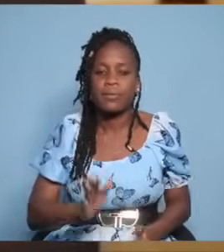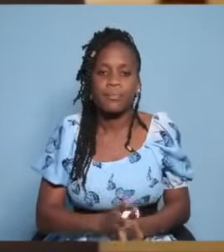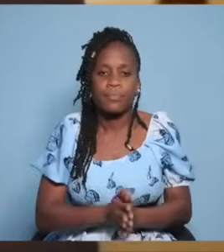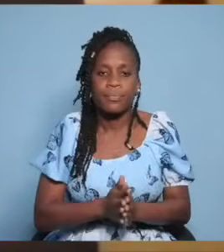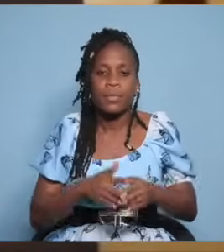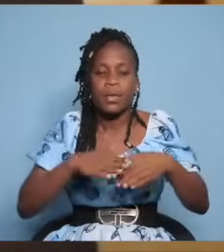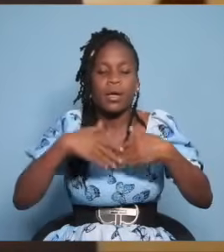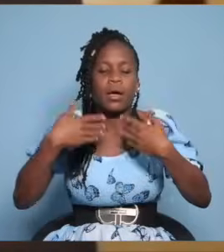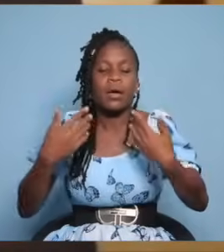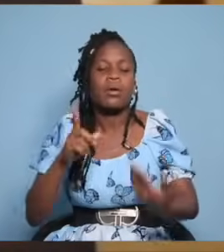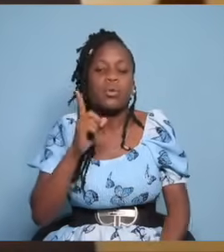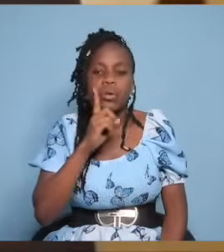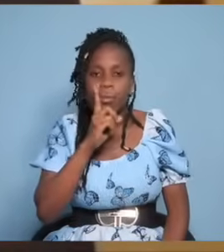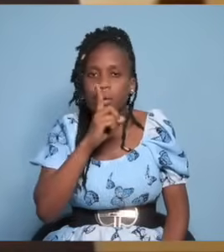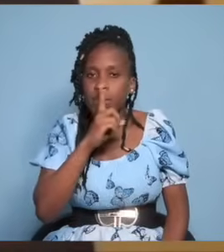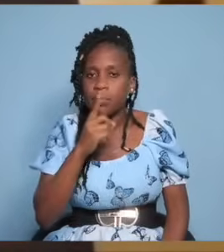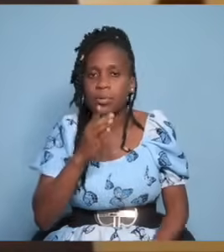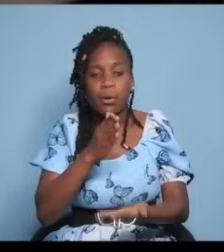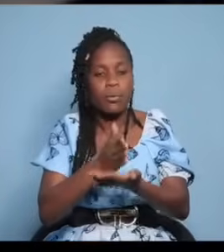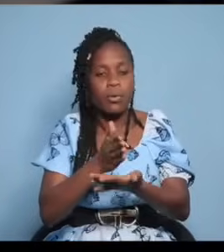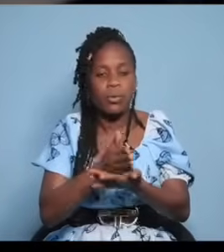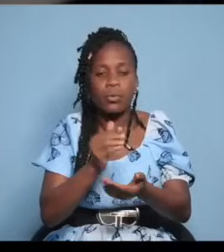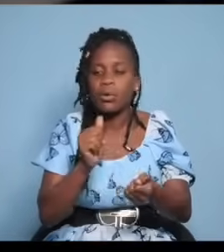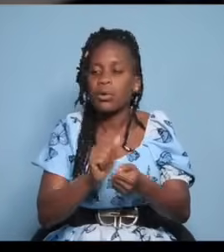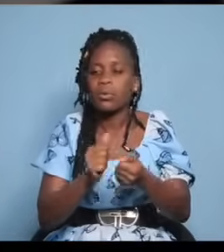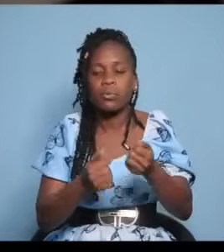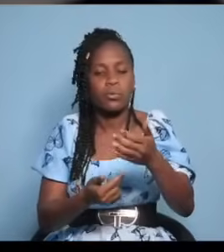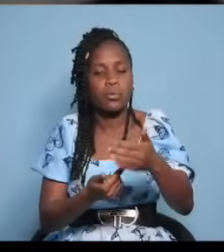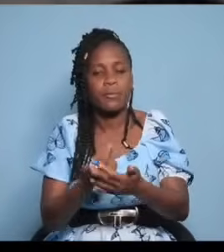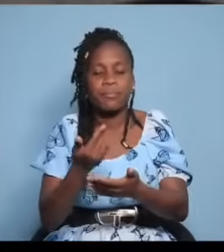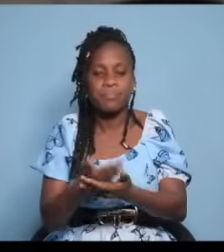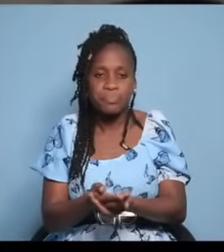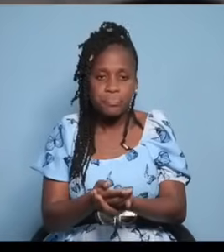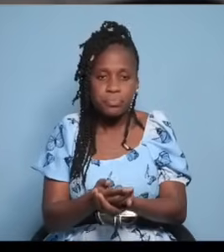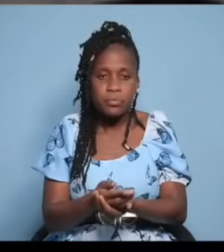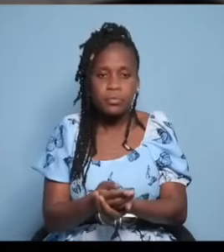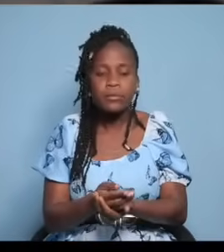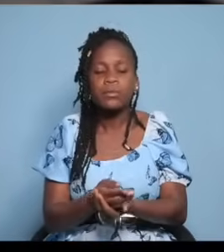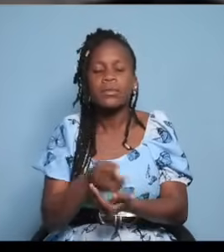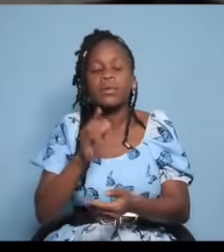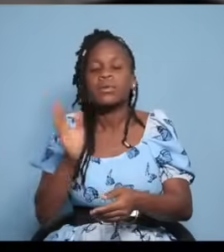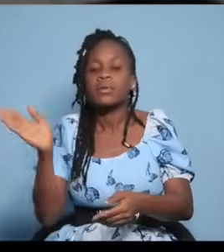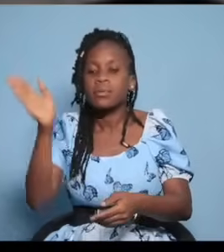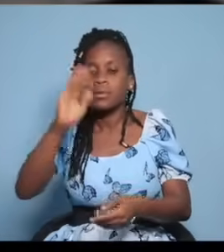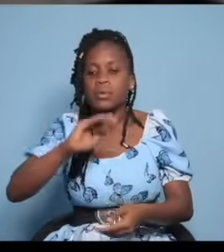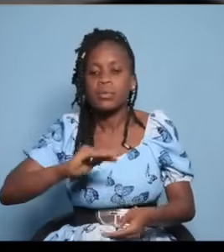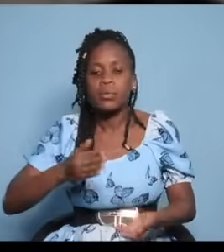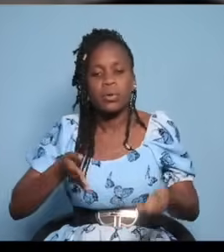majibu halisi ya kilichotokea. Lakini siku ya maziko, rais wa Uganda kuhudhuria mazishi,